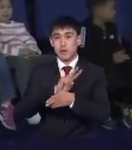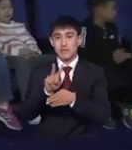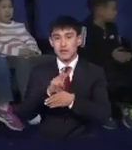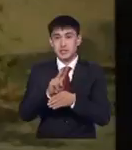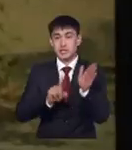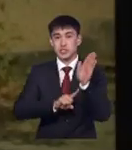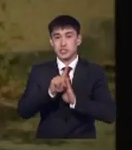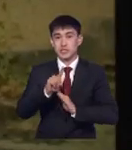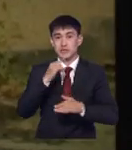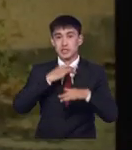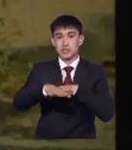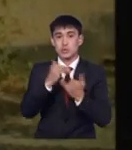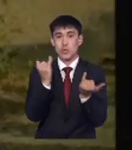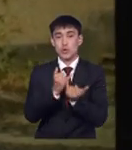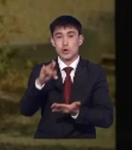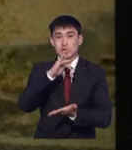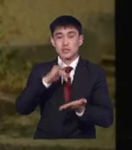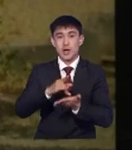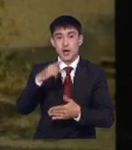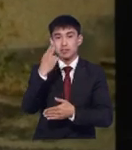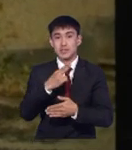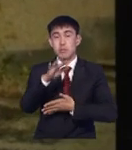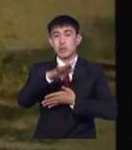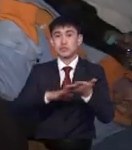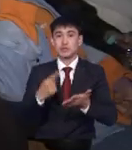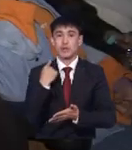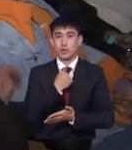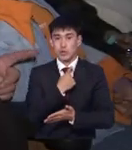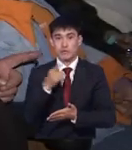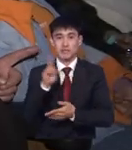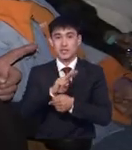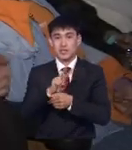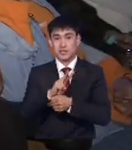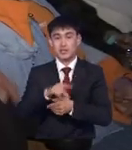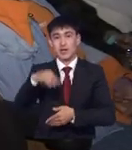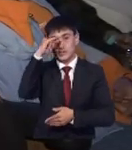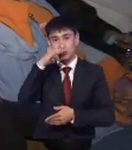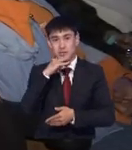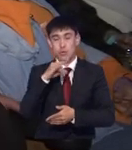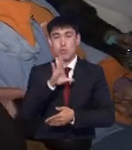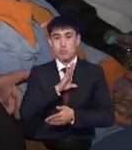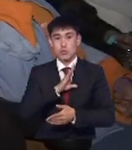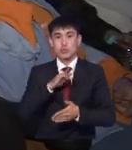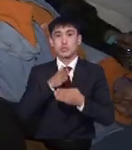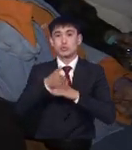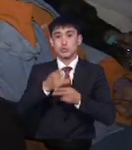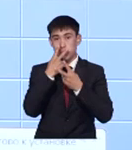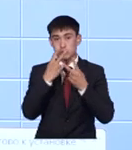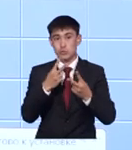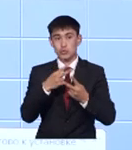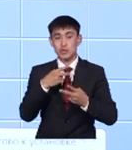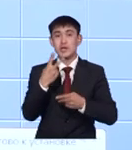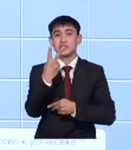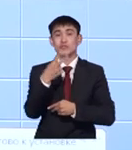картины стартовал в столице, городе Астана, и продолжился в Талдыкоргане. Во всех кинотеатрах Казахстана он будет доступен к просмотру уже